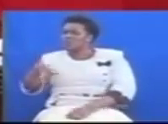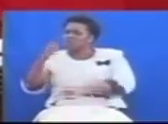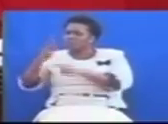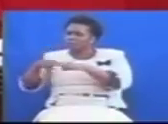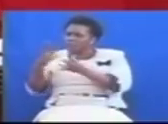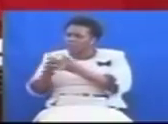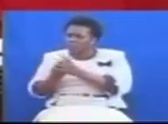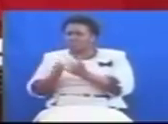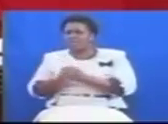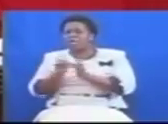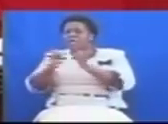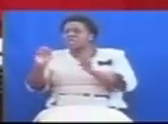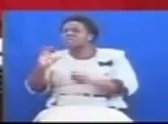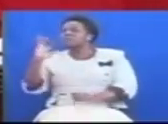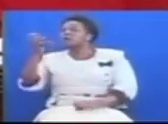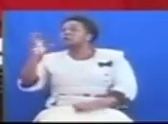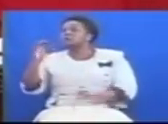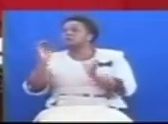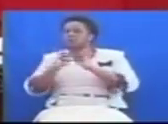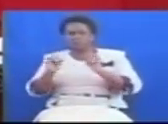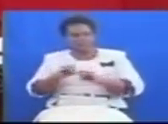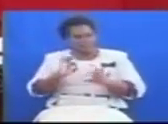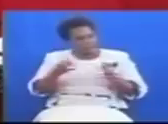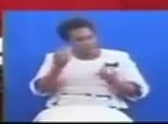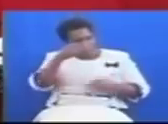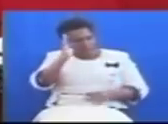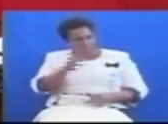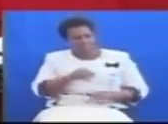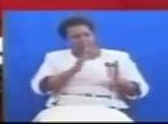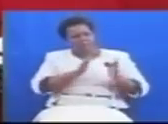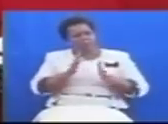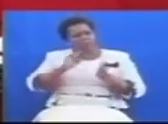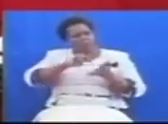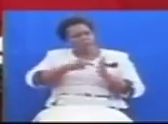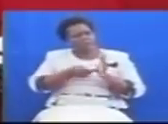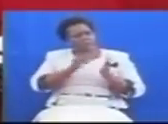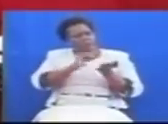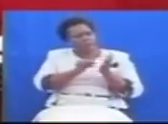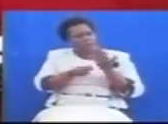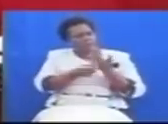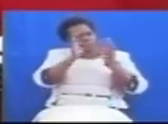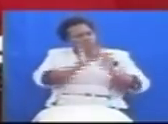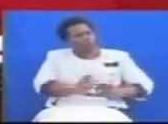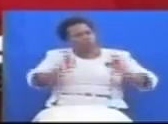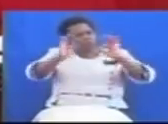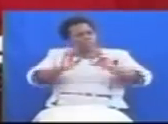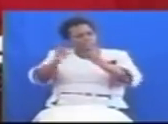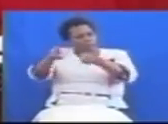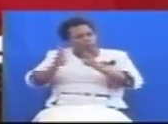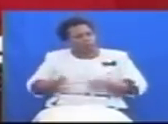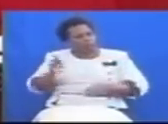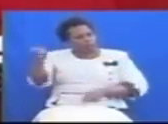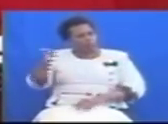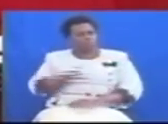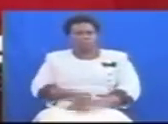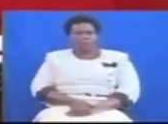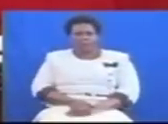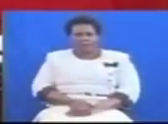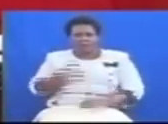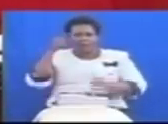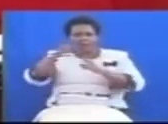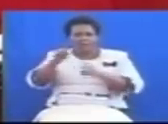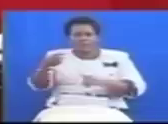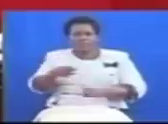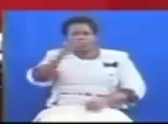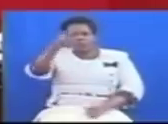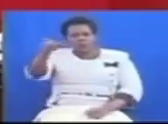hili. Je, serikali sasa ina mpango gani wa kuboresha angalau lile daraja ili mvua zakaponyesha wananchi wa